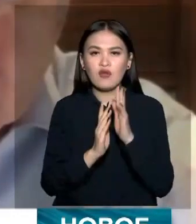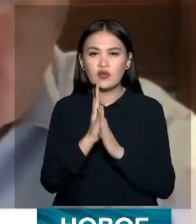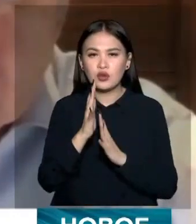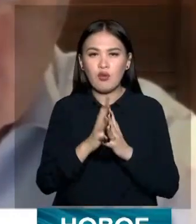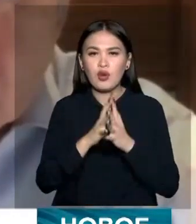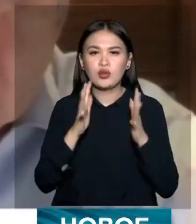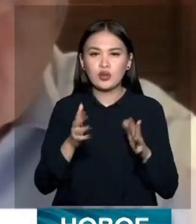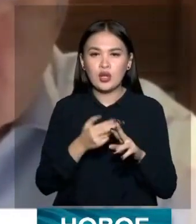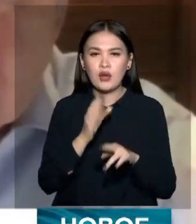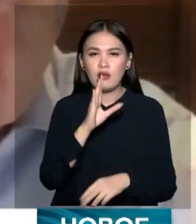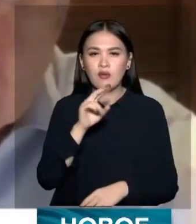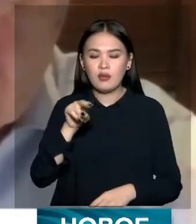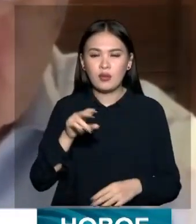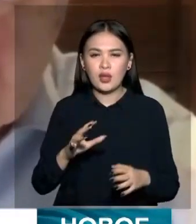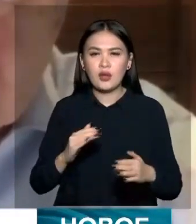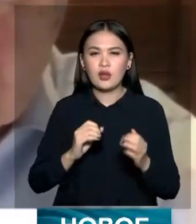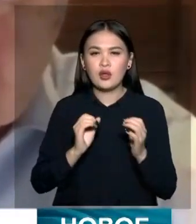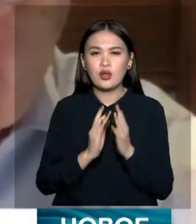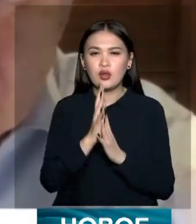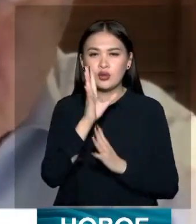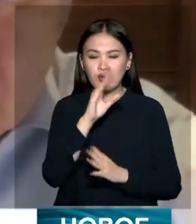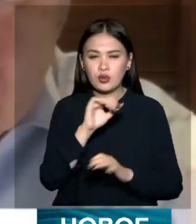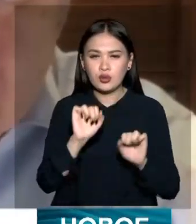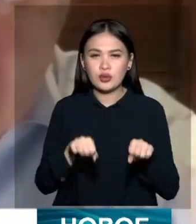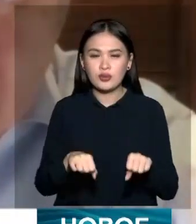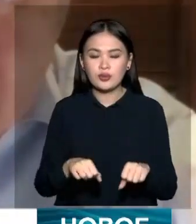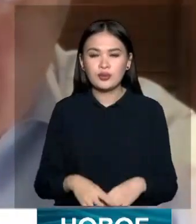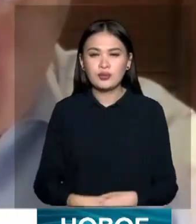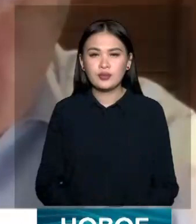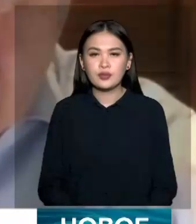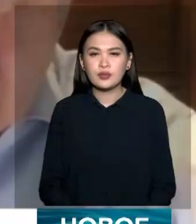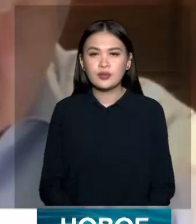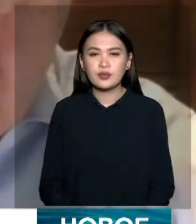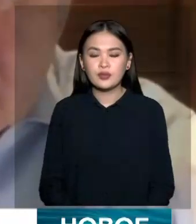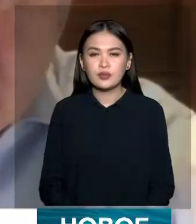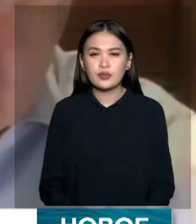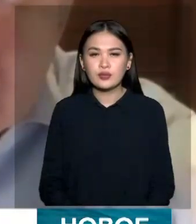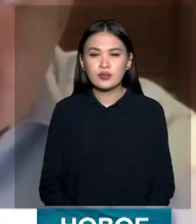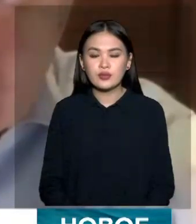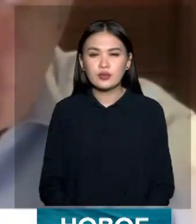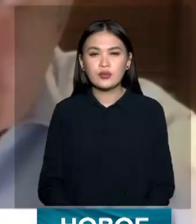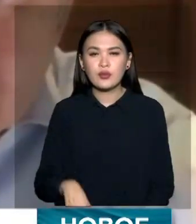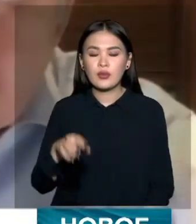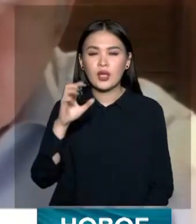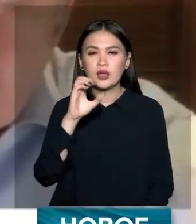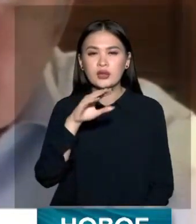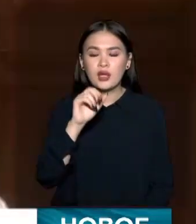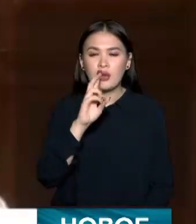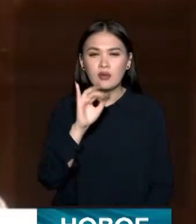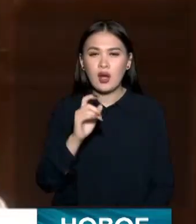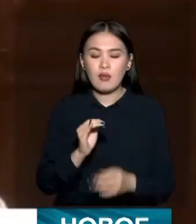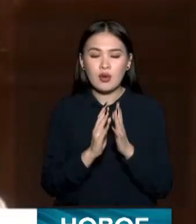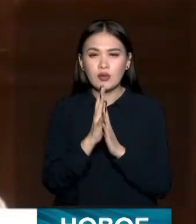влиять на рост ВВП? Базовая ставка, когда она